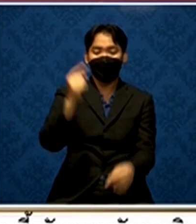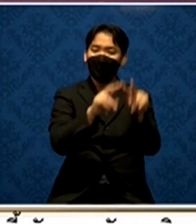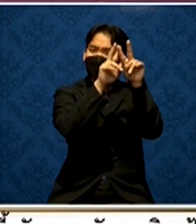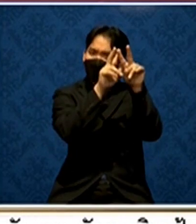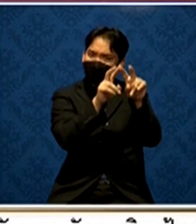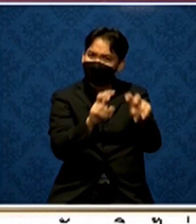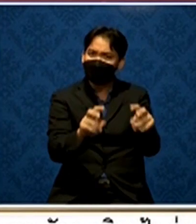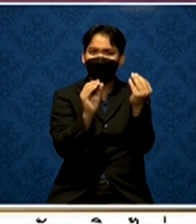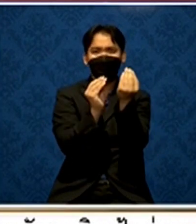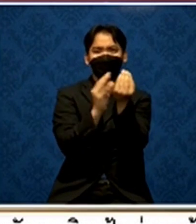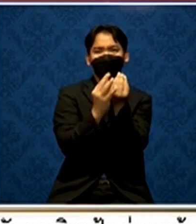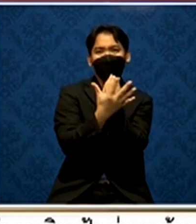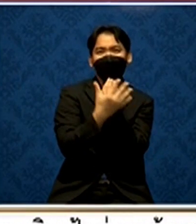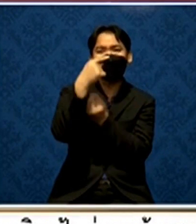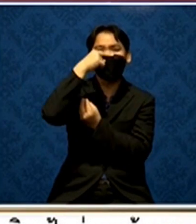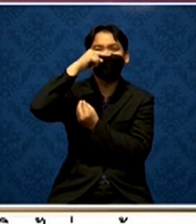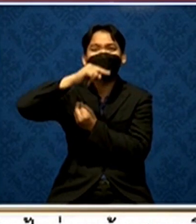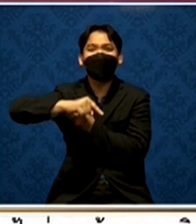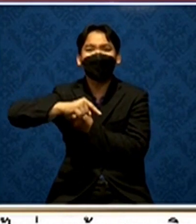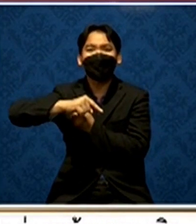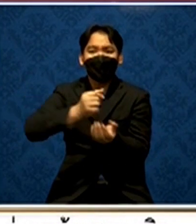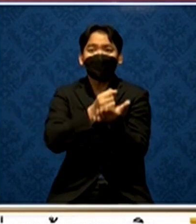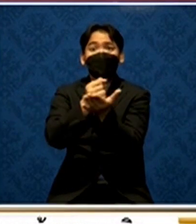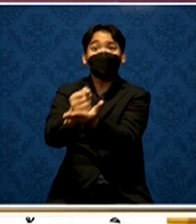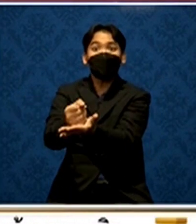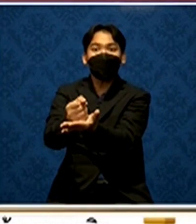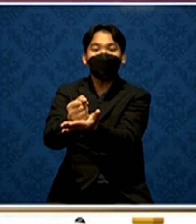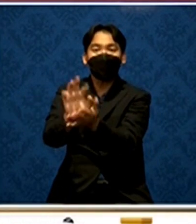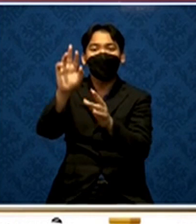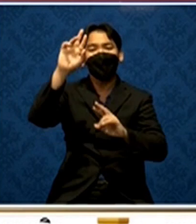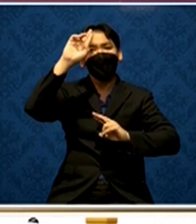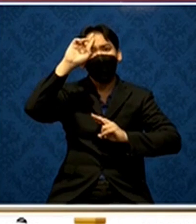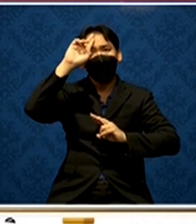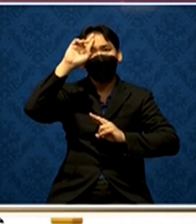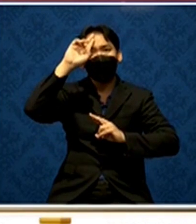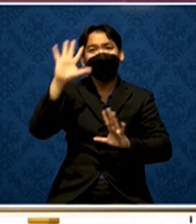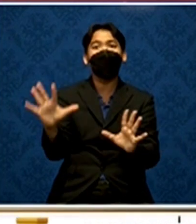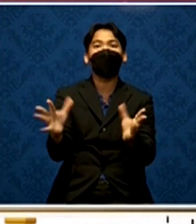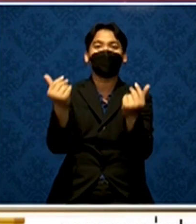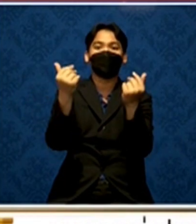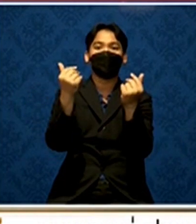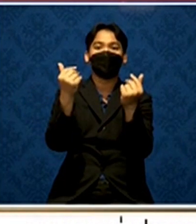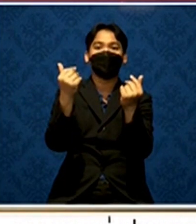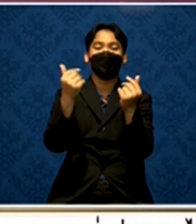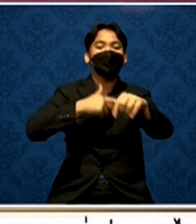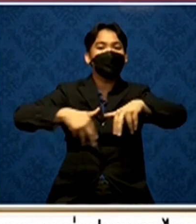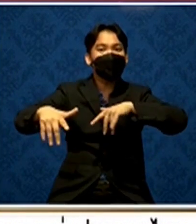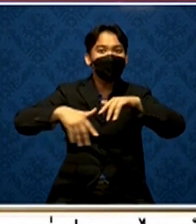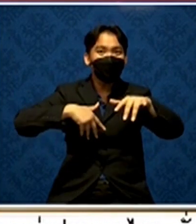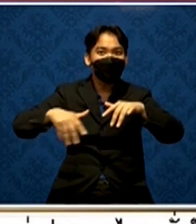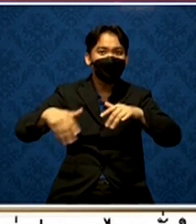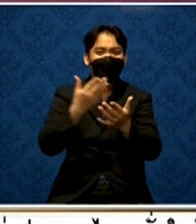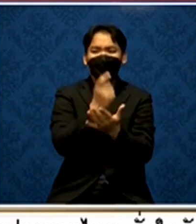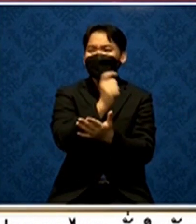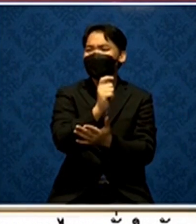ำหรับสมุนไพรไทยที่สามารถนำมารักษาโรคสามารถลดรายจ่ายของประชาชนลดรายจ่ายของประเทศชาติที่จะต้องไปนำเ